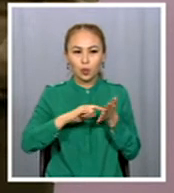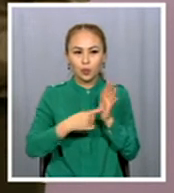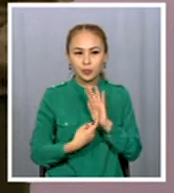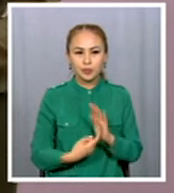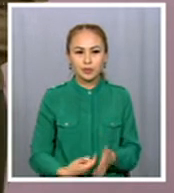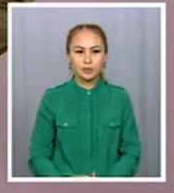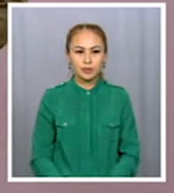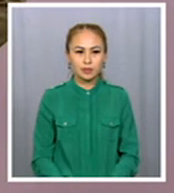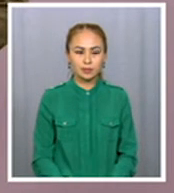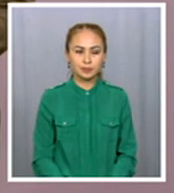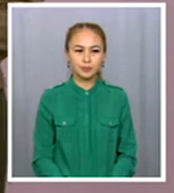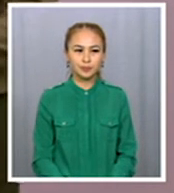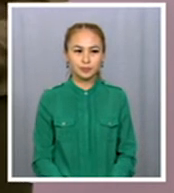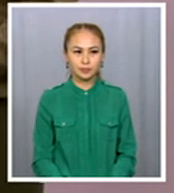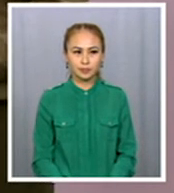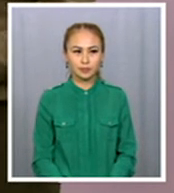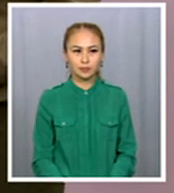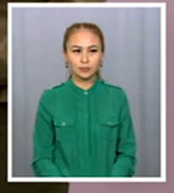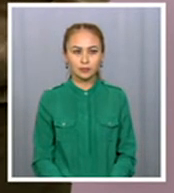6x.